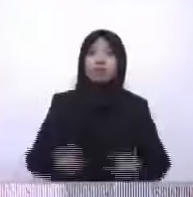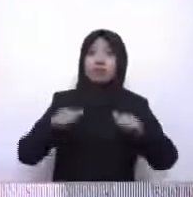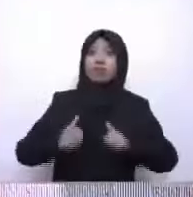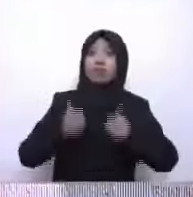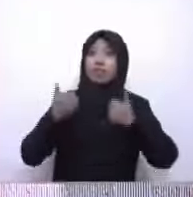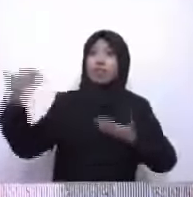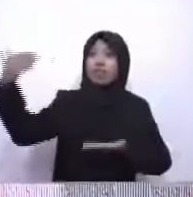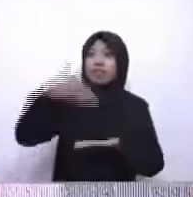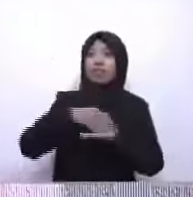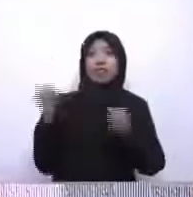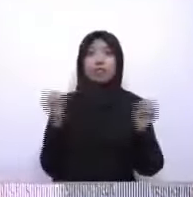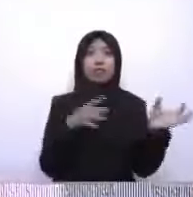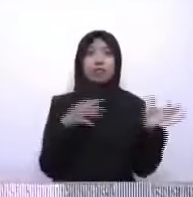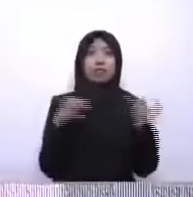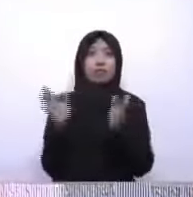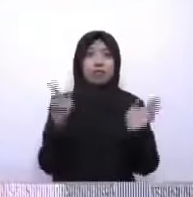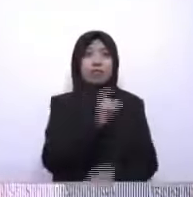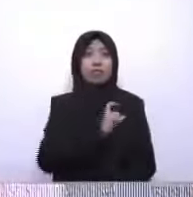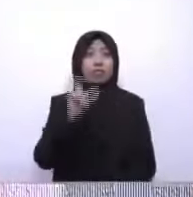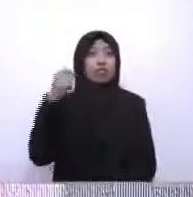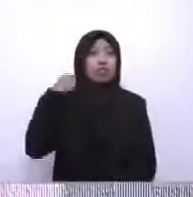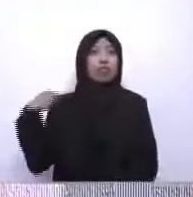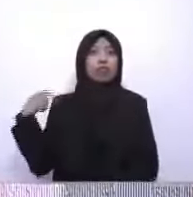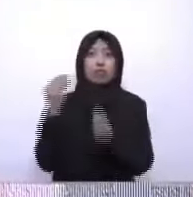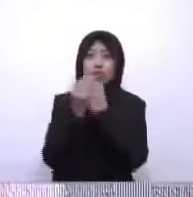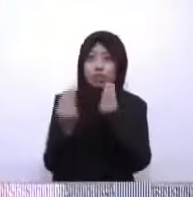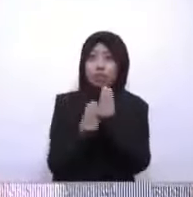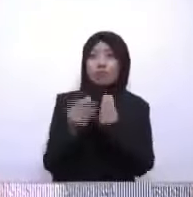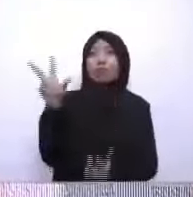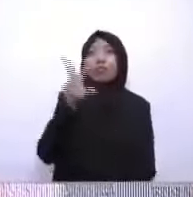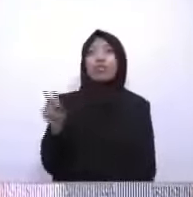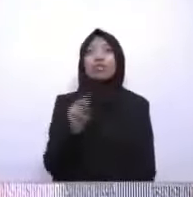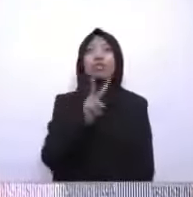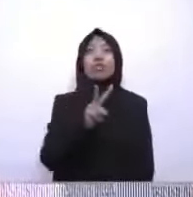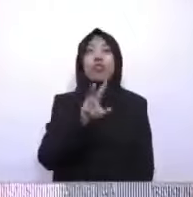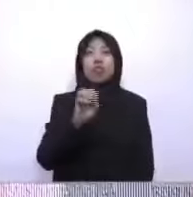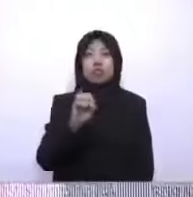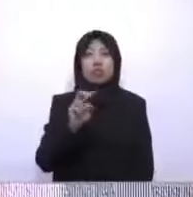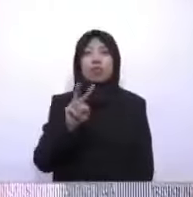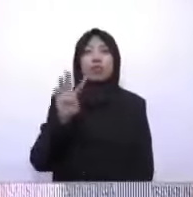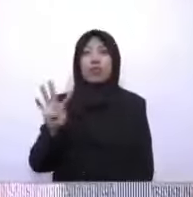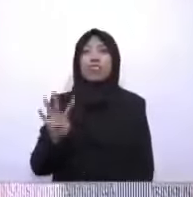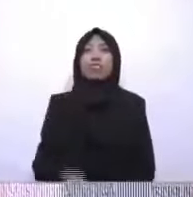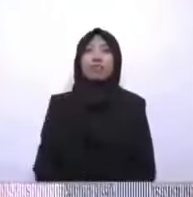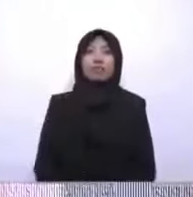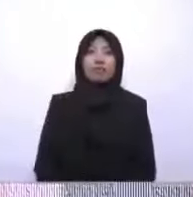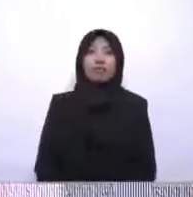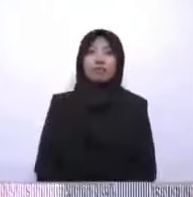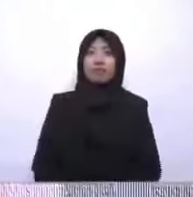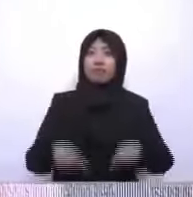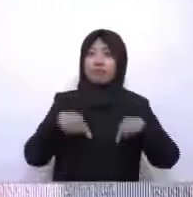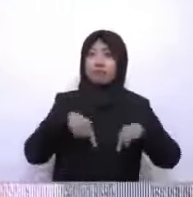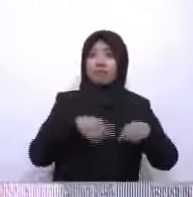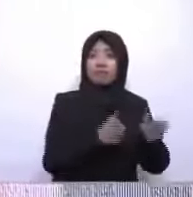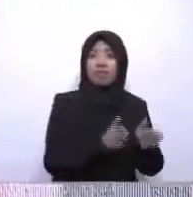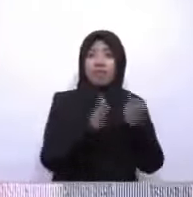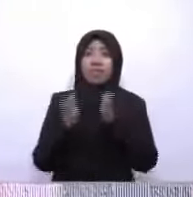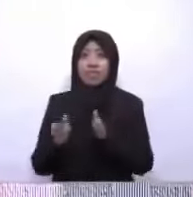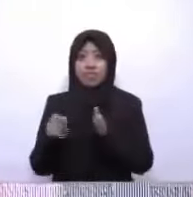Selamat datang kembali di debat publik calon gubernur dan wakil gubernur Provinsi Jawa Barat 2024. Di sesi ini